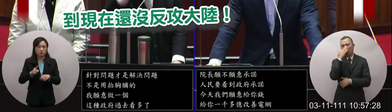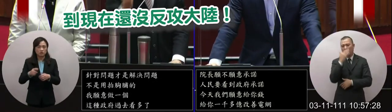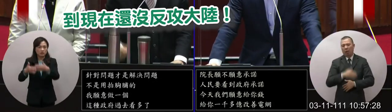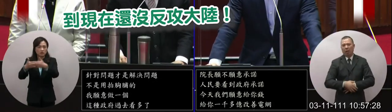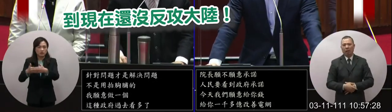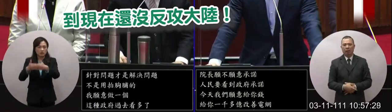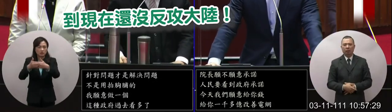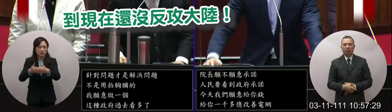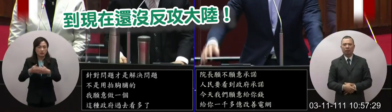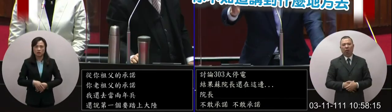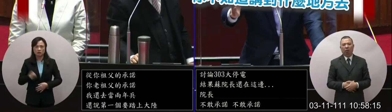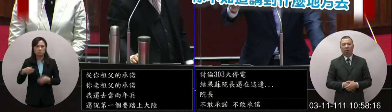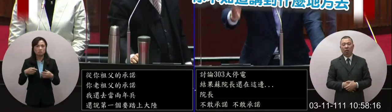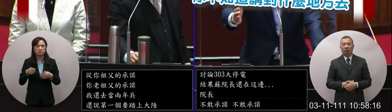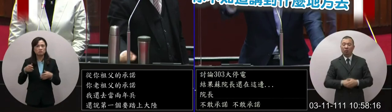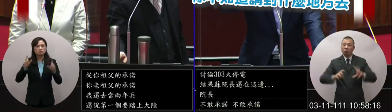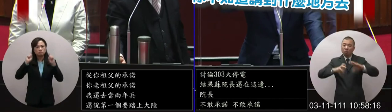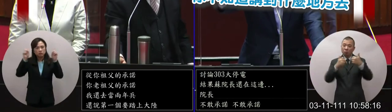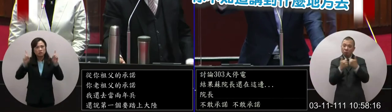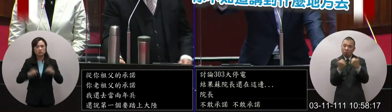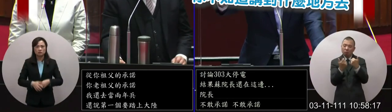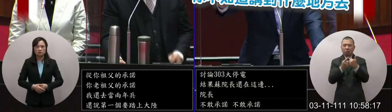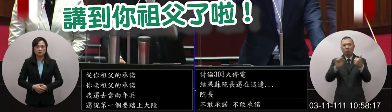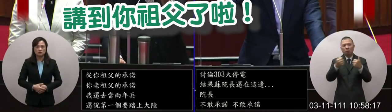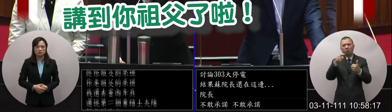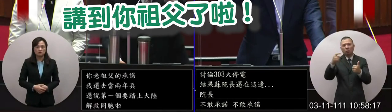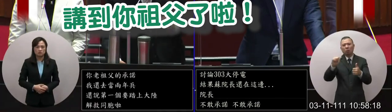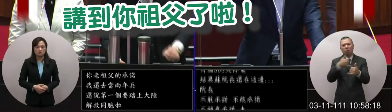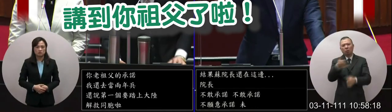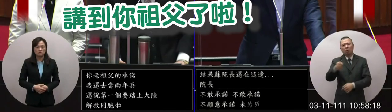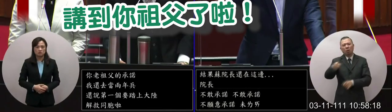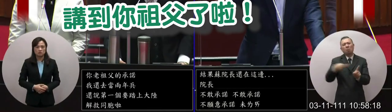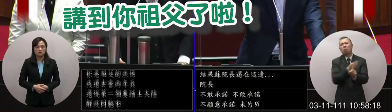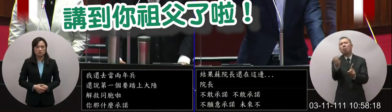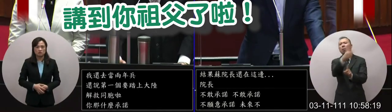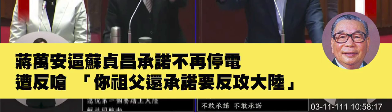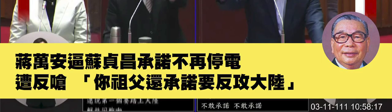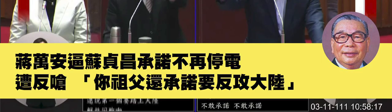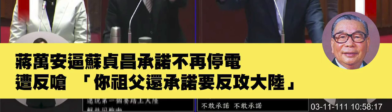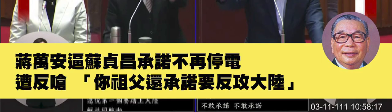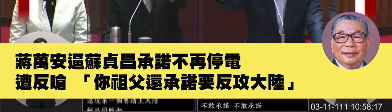到现在还没反攻大陆。 那你不知道讲到什么地方去？ 讲到你祖父了。